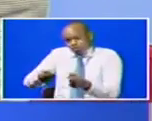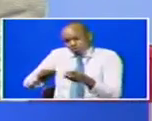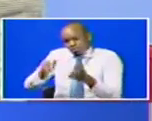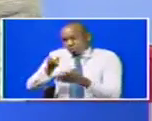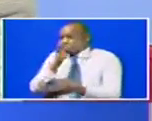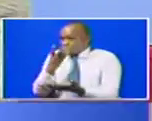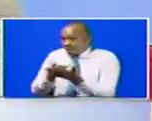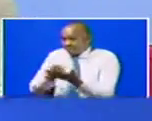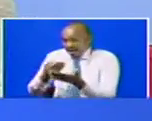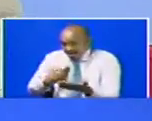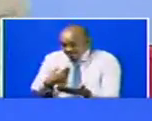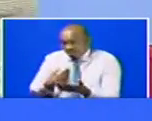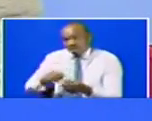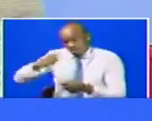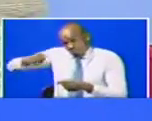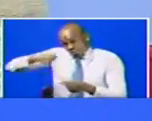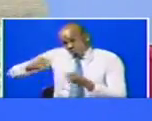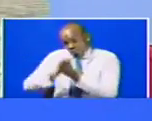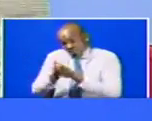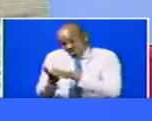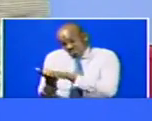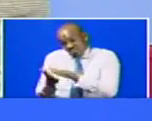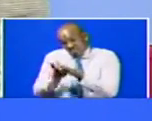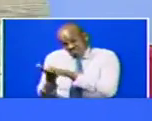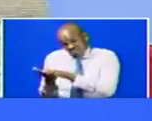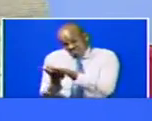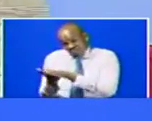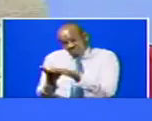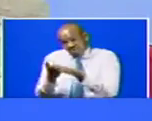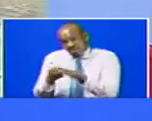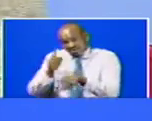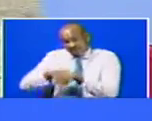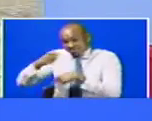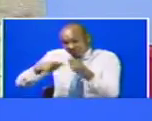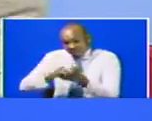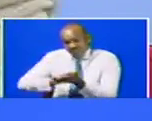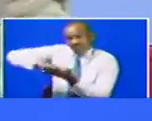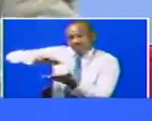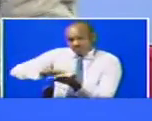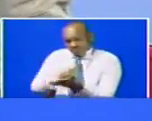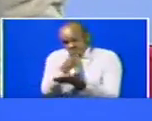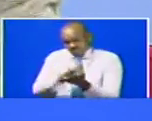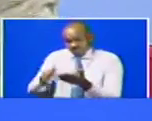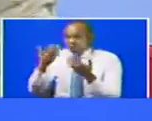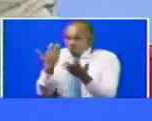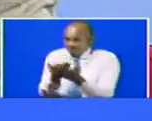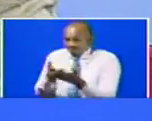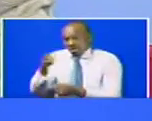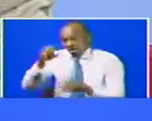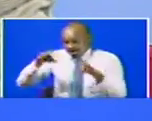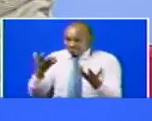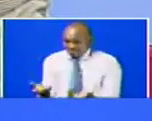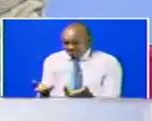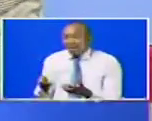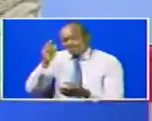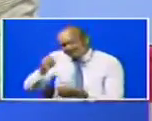ya gurudumu na barabara inakuwa less, kwa sababu gari kikanyaga ina slide. Kwa hivyo ni dereva, ni vizuri